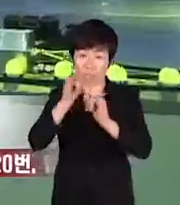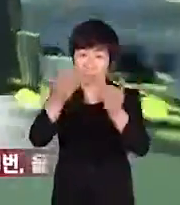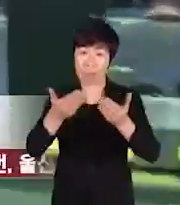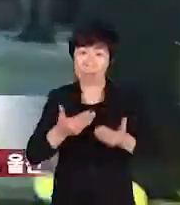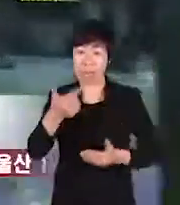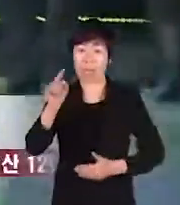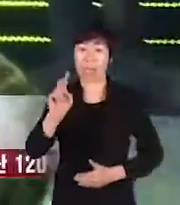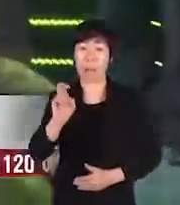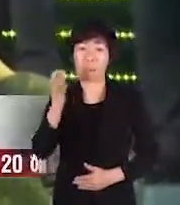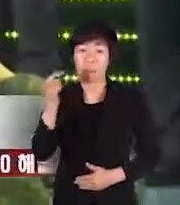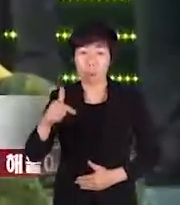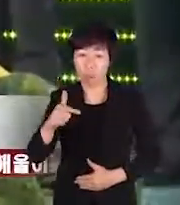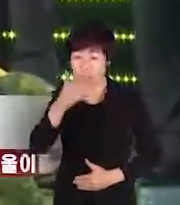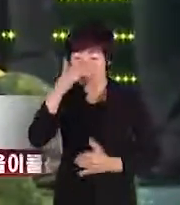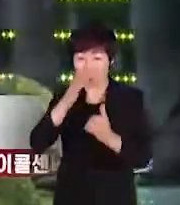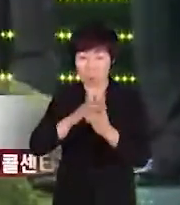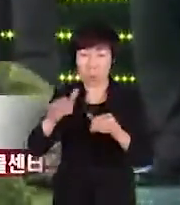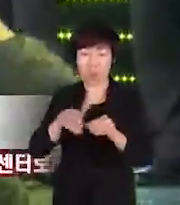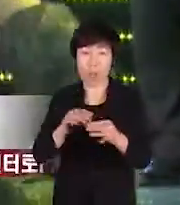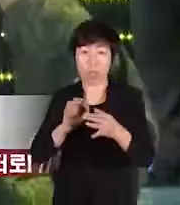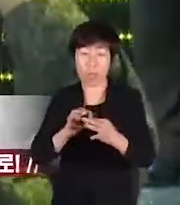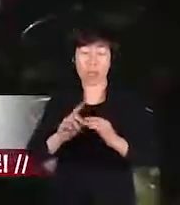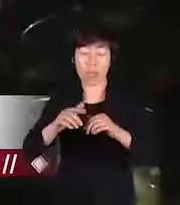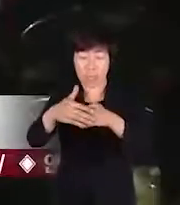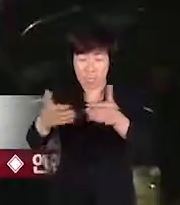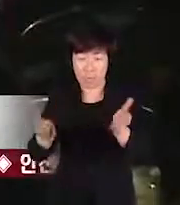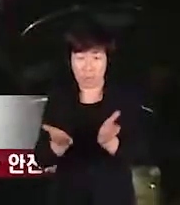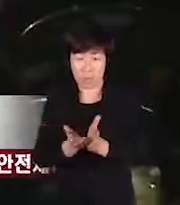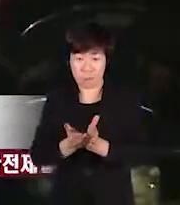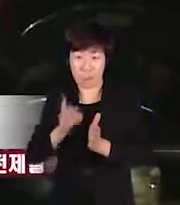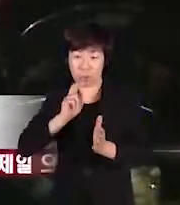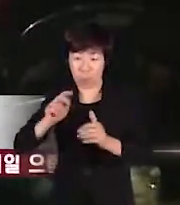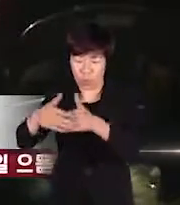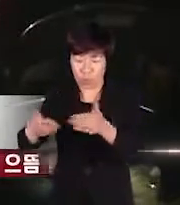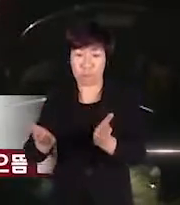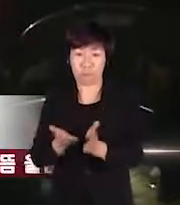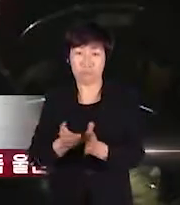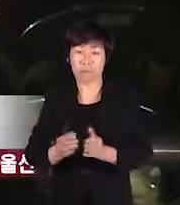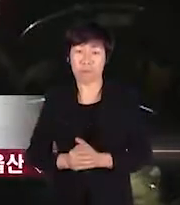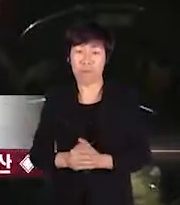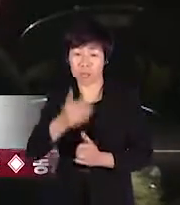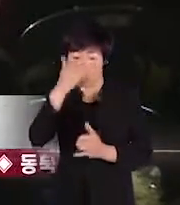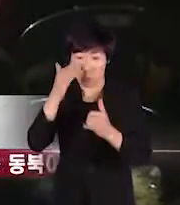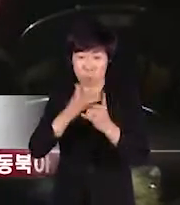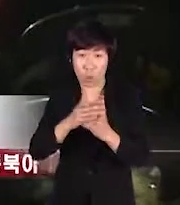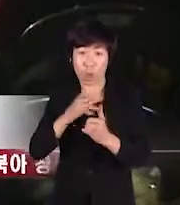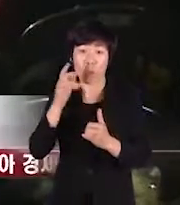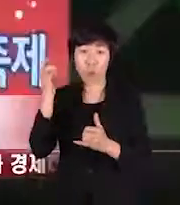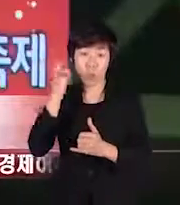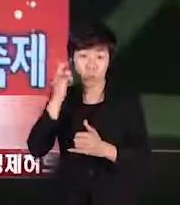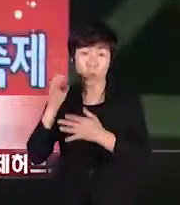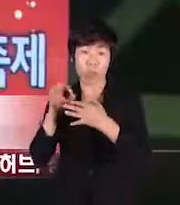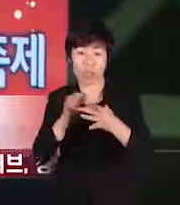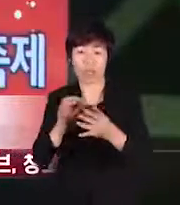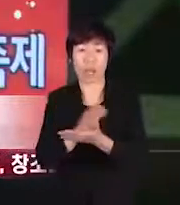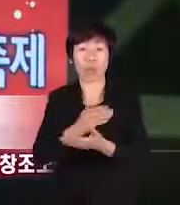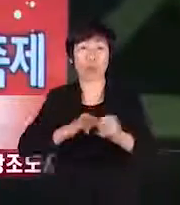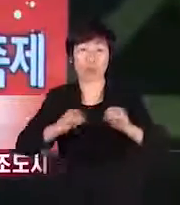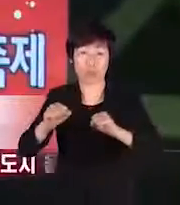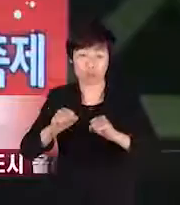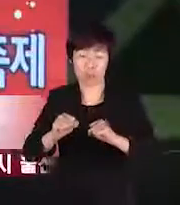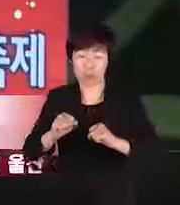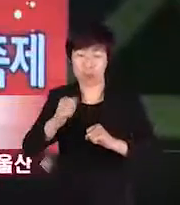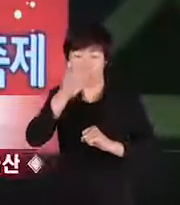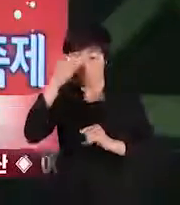수상한 남목 청소년 문화의 집에 늘 푸른 소리 앙상블은 청소년들의 소리로 이어진 나눔 활동으로